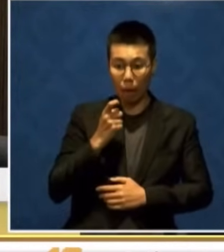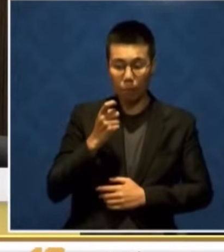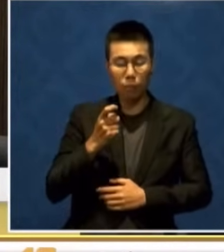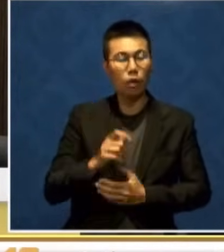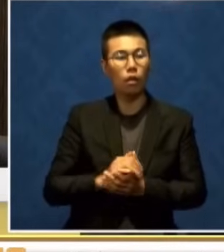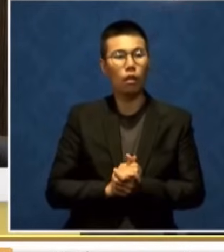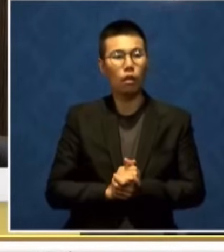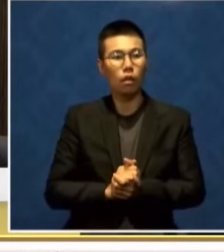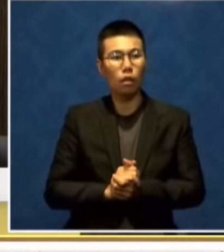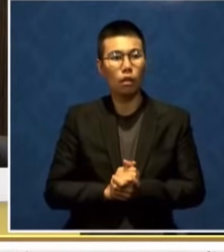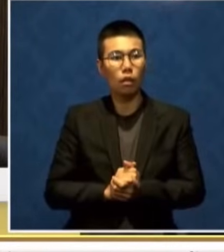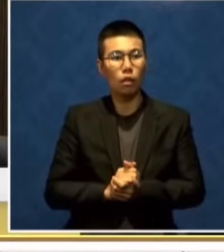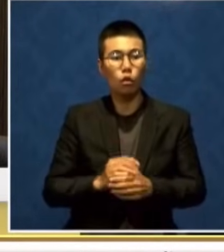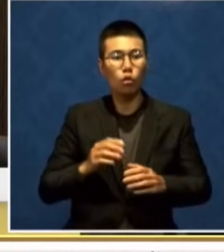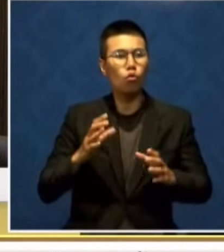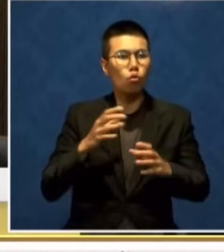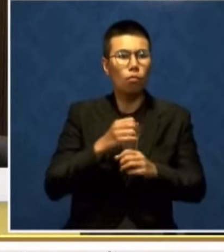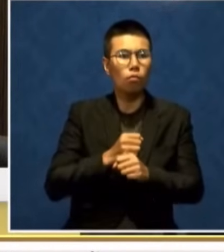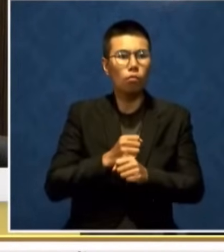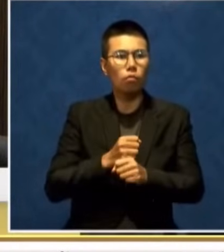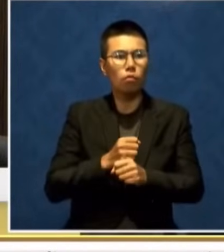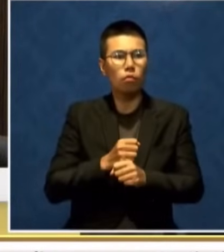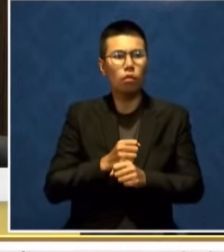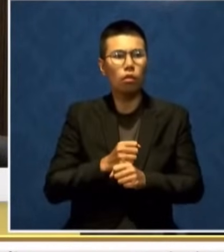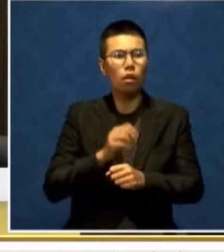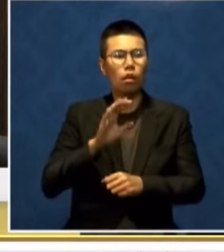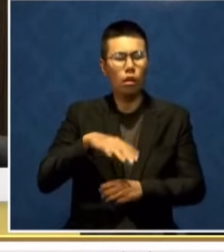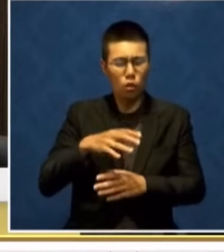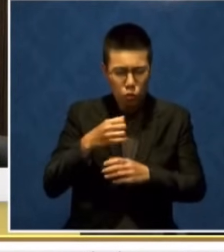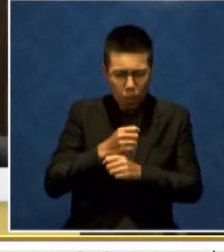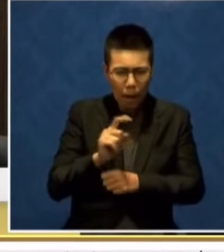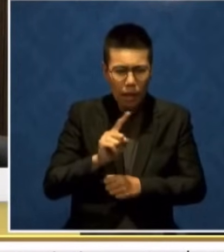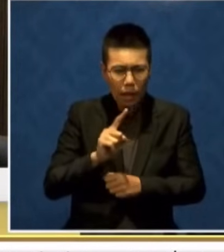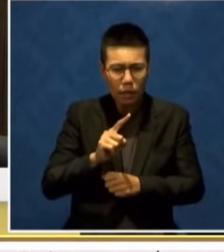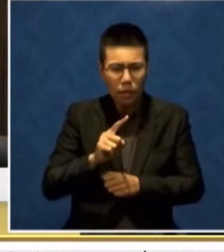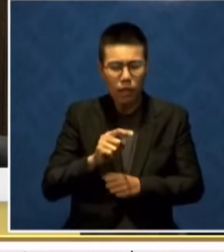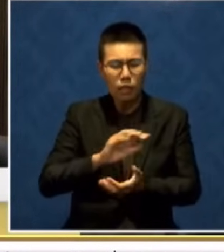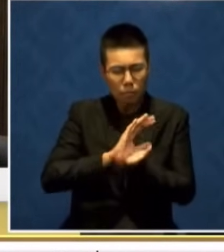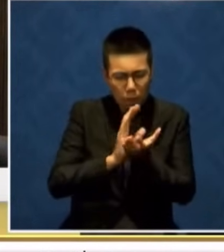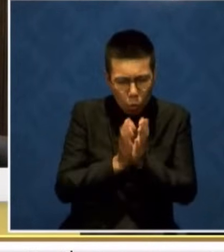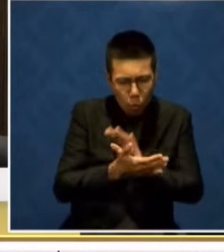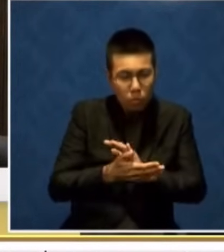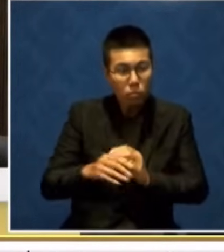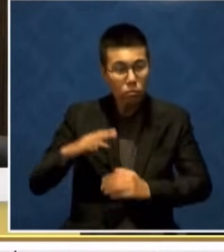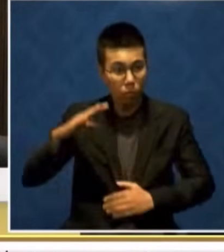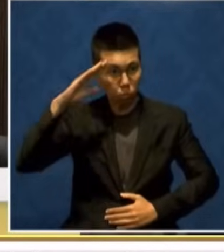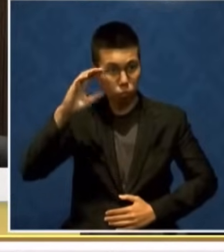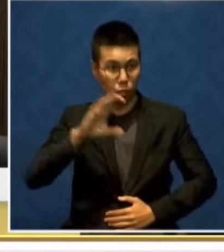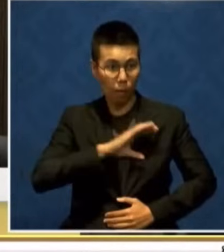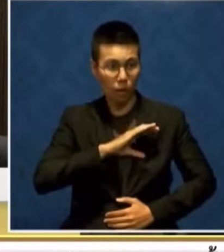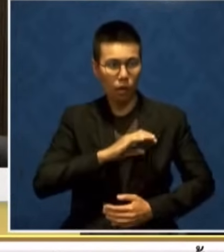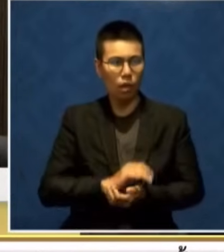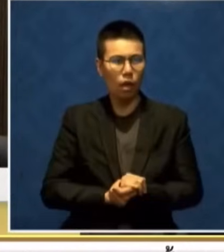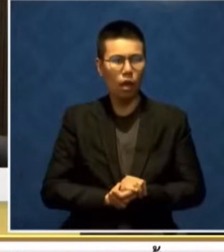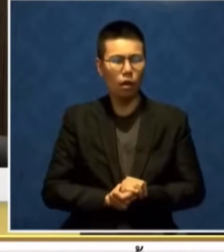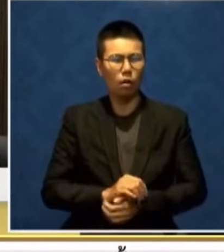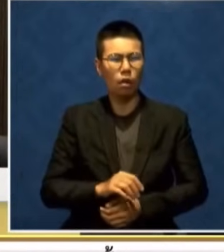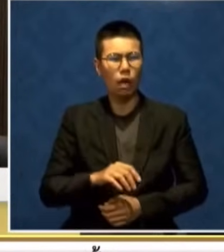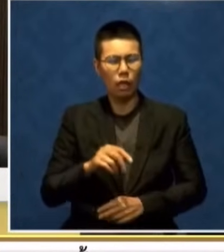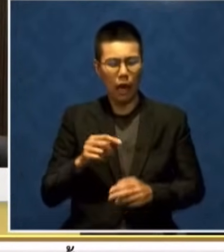จะสังคายนาตำรวจไหมท่านนายกตอบอย่างชัดถ้อยชัดทำว่าอย่าไปใช้คำว่า